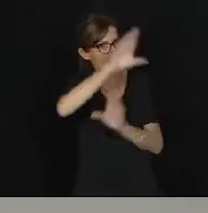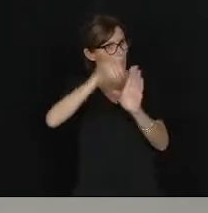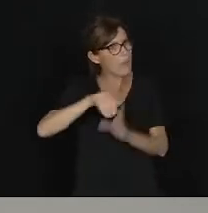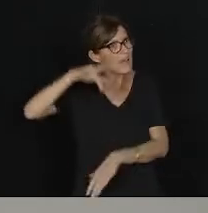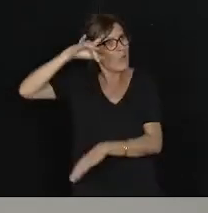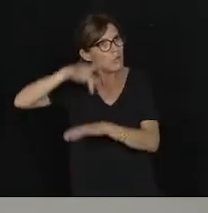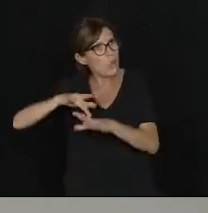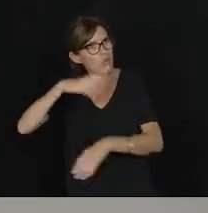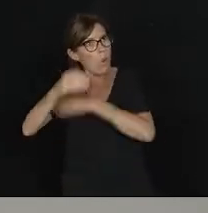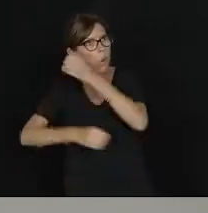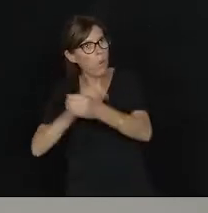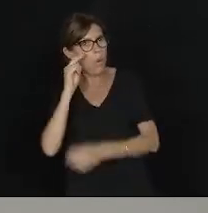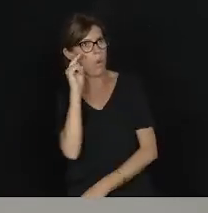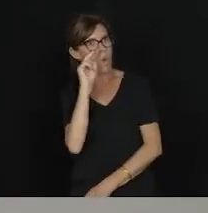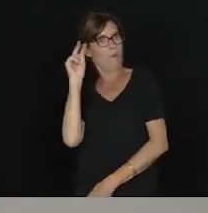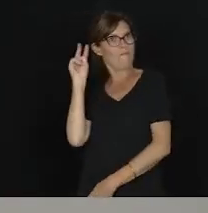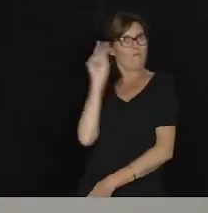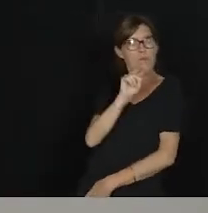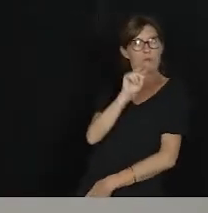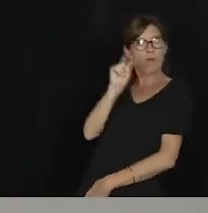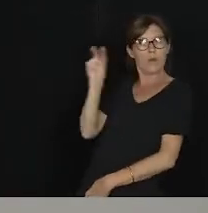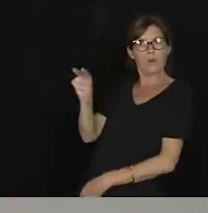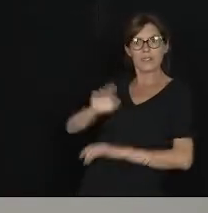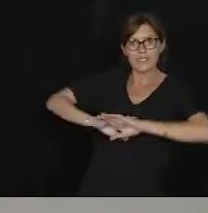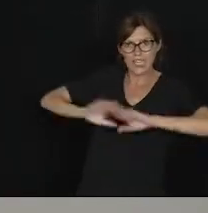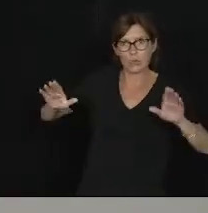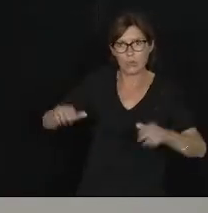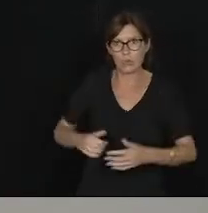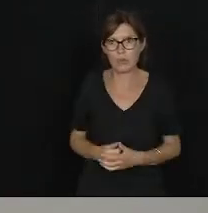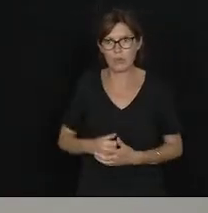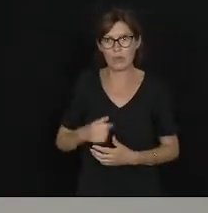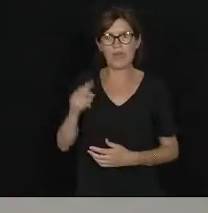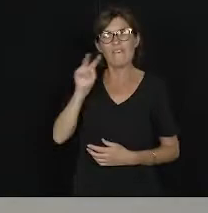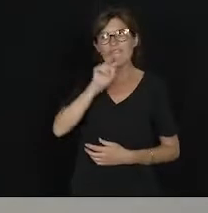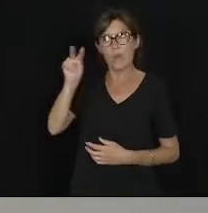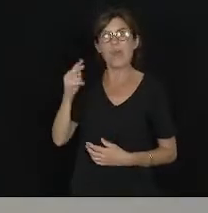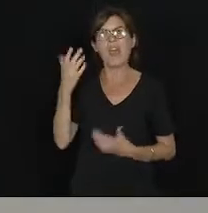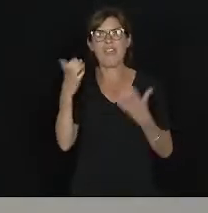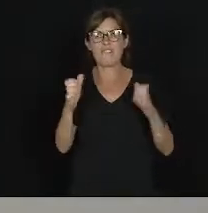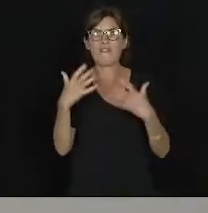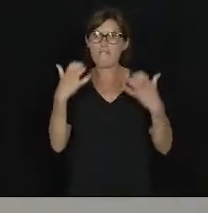et ceux qui ne les ont pas vécus et qui œuvrent comme ils peuvent pour qu'ils ne se reproduisent pas.